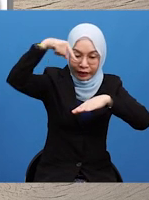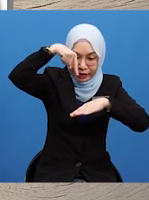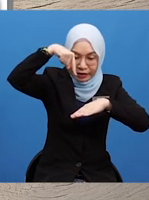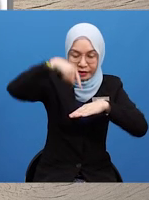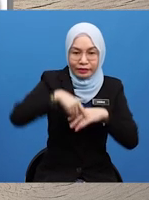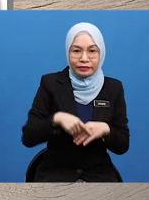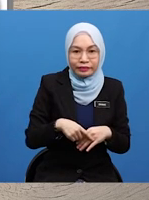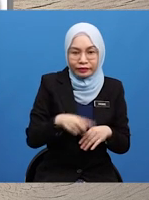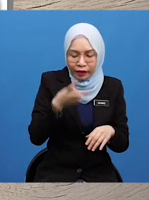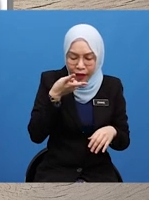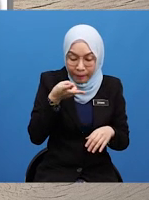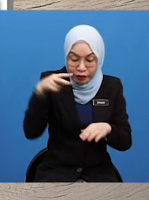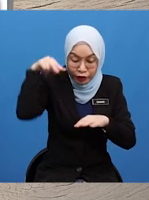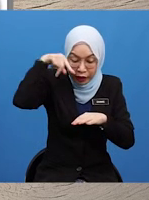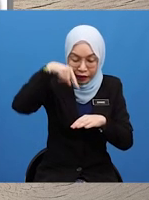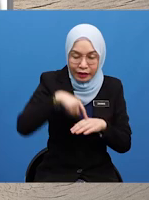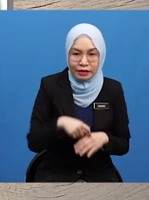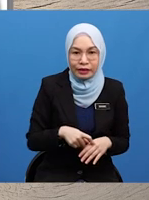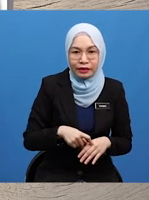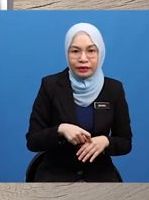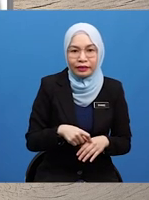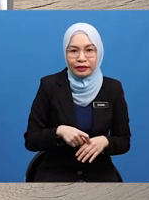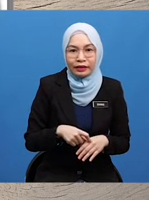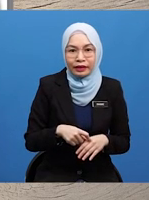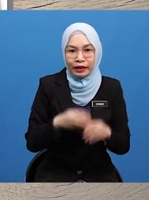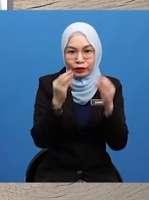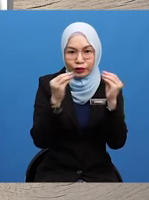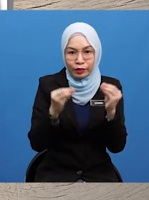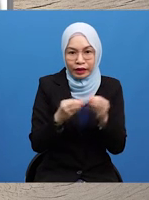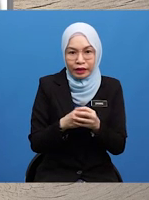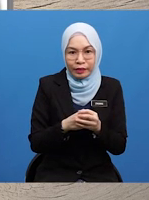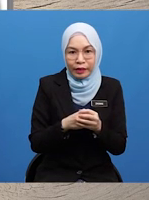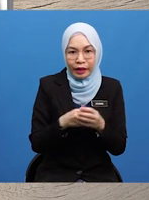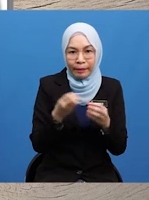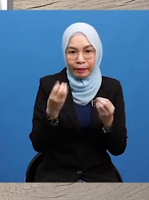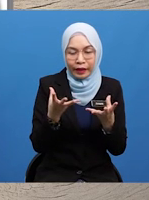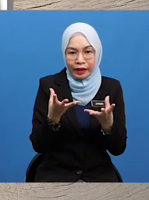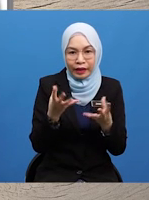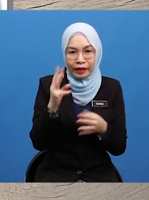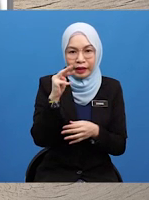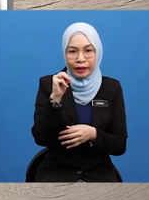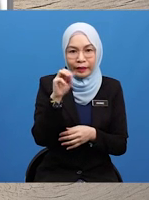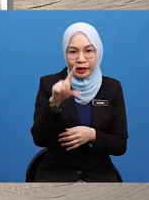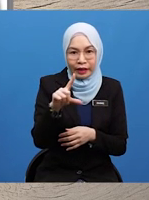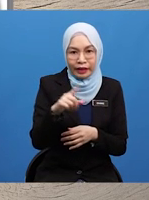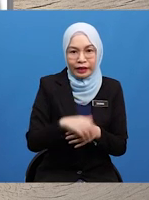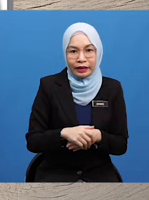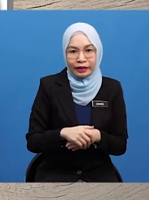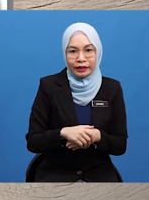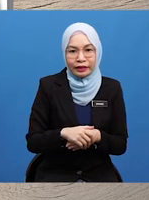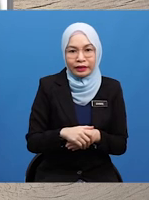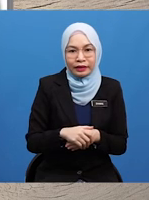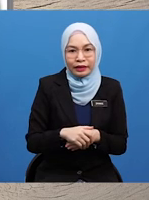210 ml. Manakala murid yang kedua membaca isi padu air